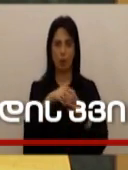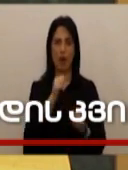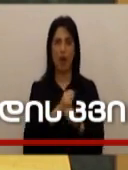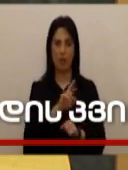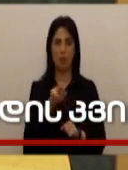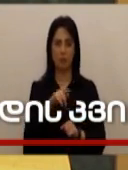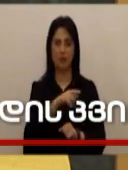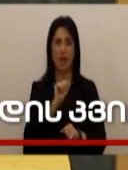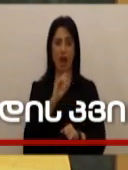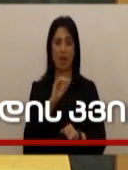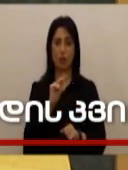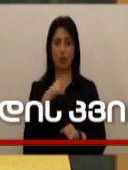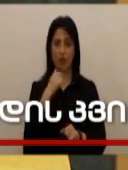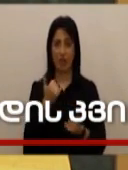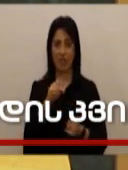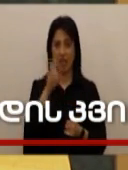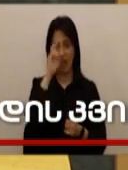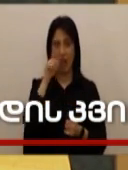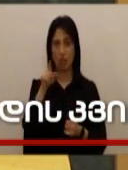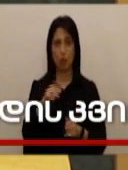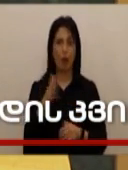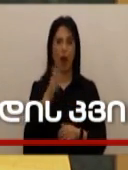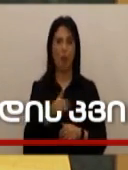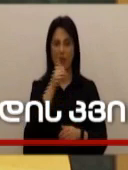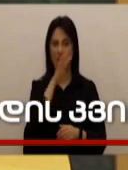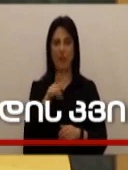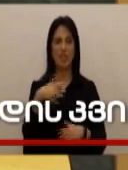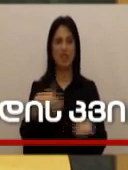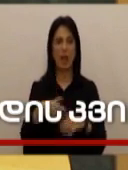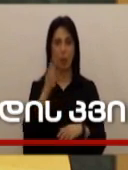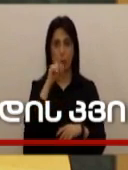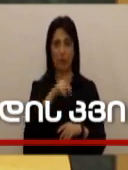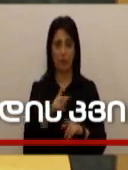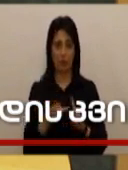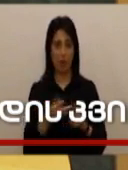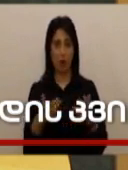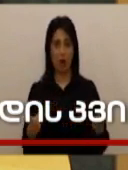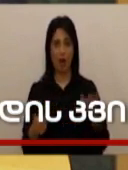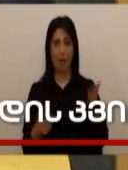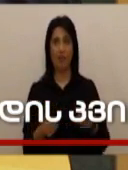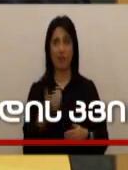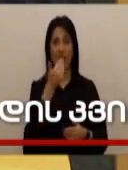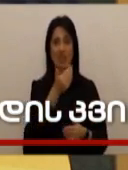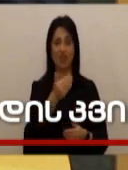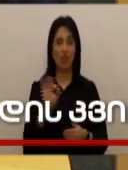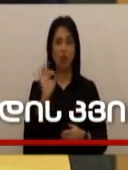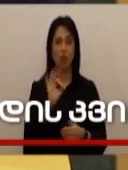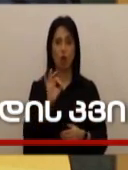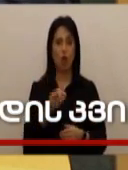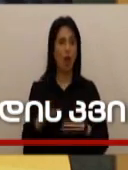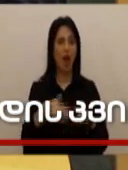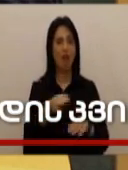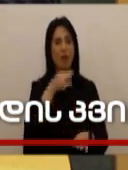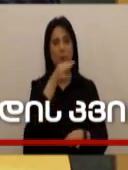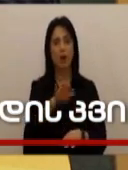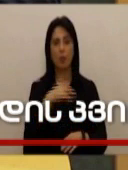uda. Da, trebuie să scrieți cu leba arta uda, om ze ruseta. Este pactul, meuri aghiareba. Cu ega nul, iar uita reacție, iar uita